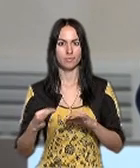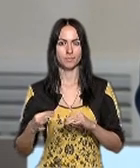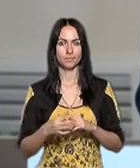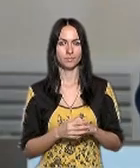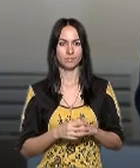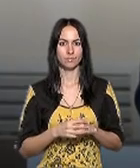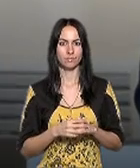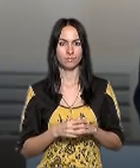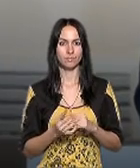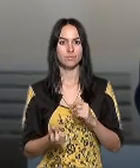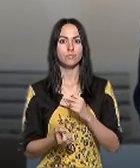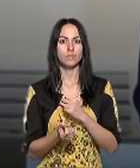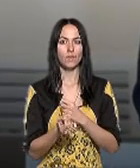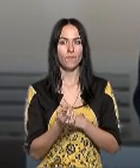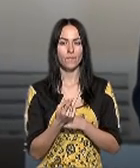Виникло